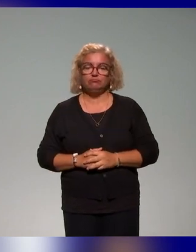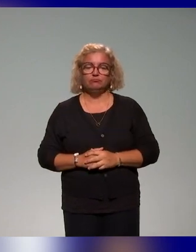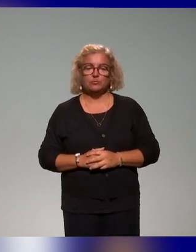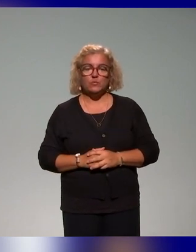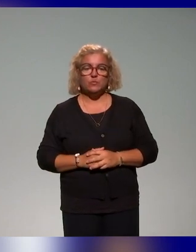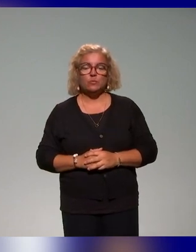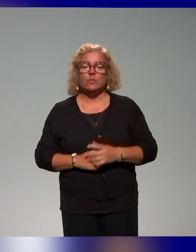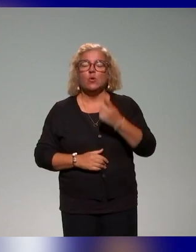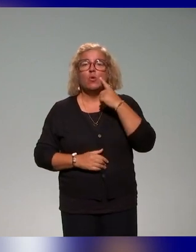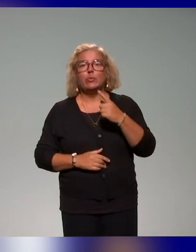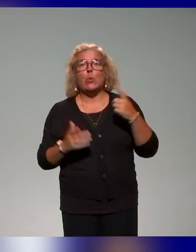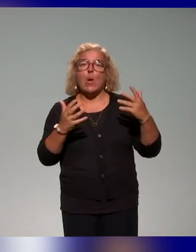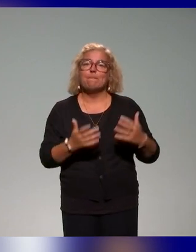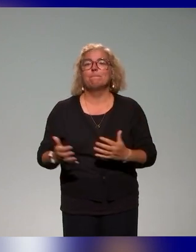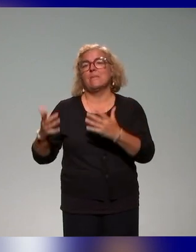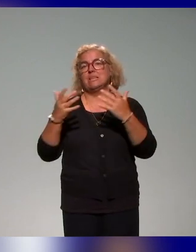Alors, pour les mathématiques,